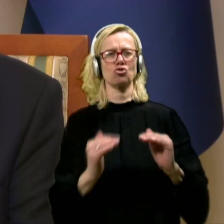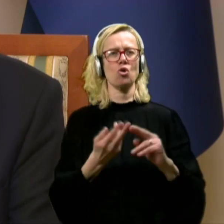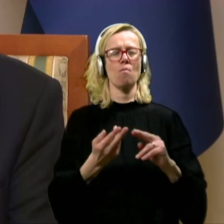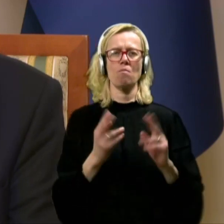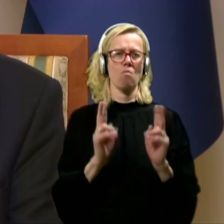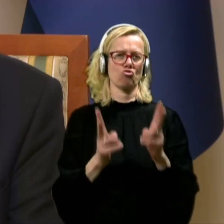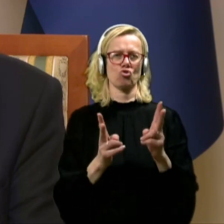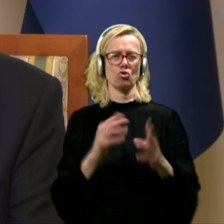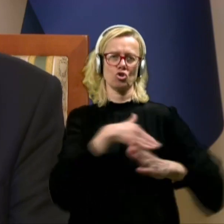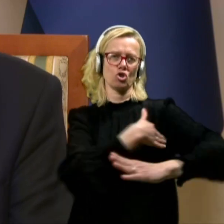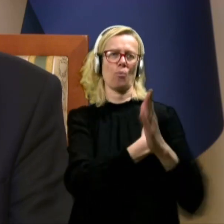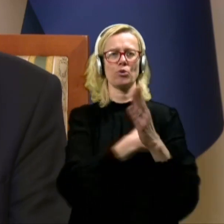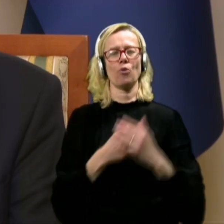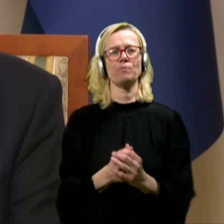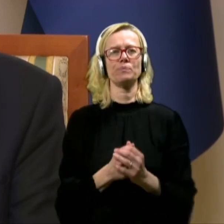stopnjo.